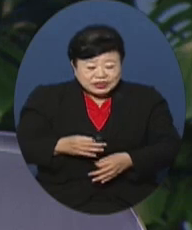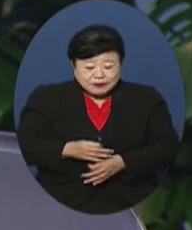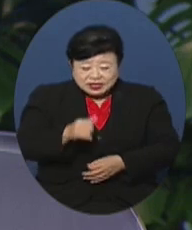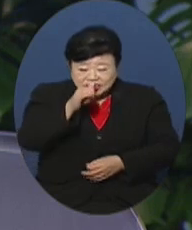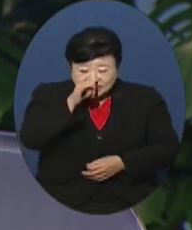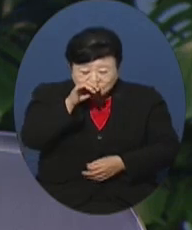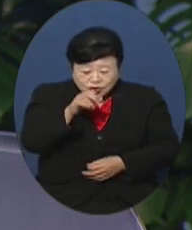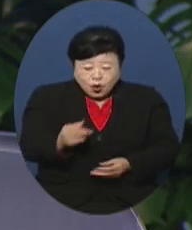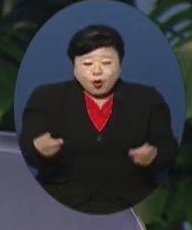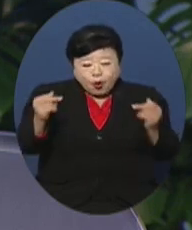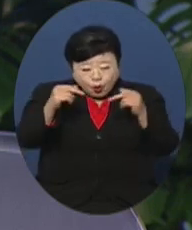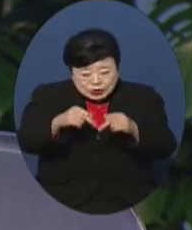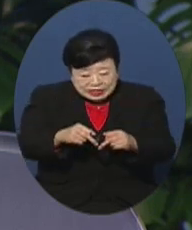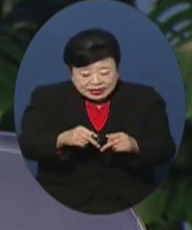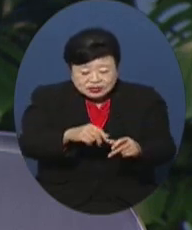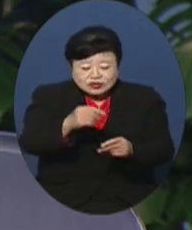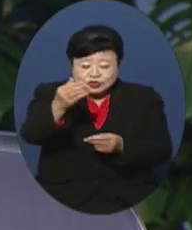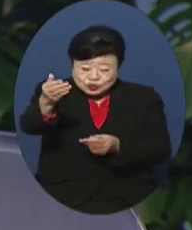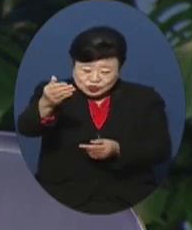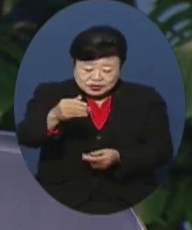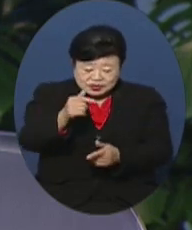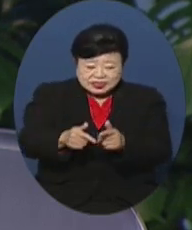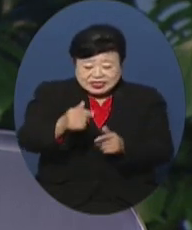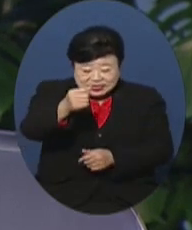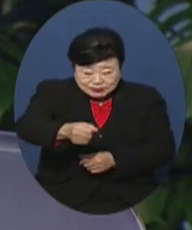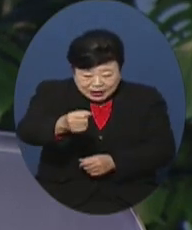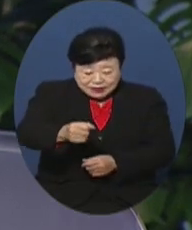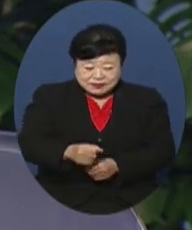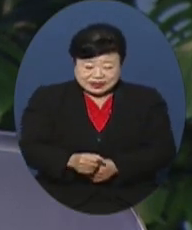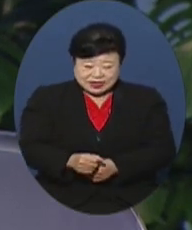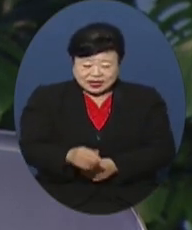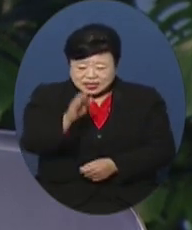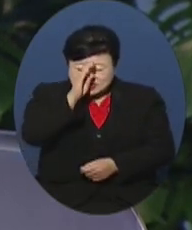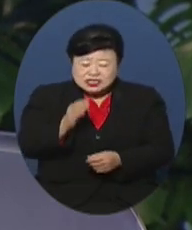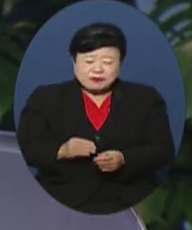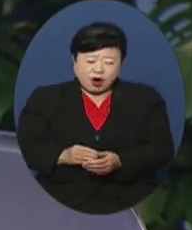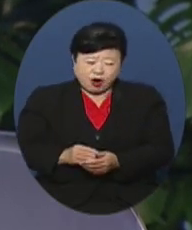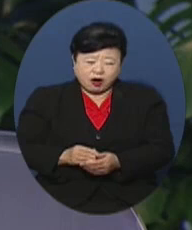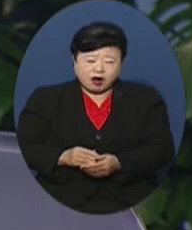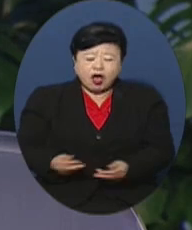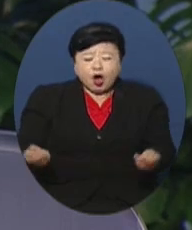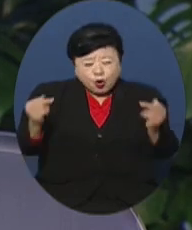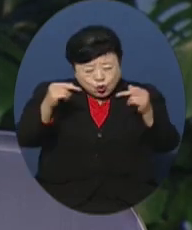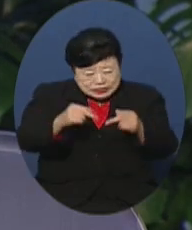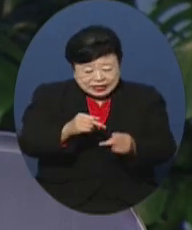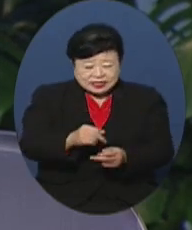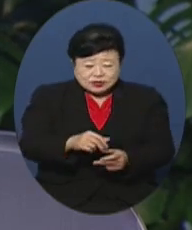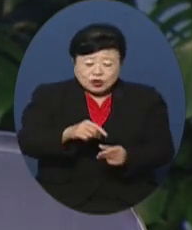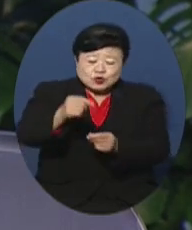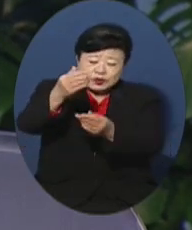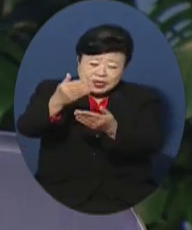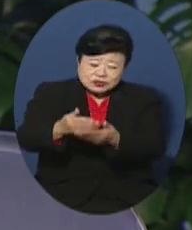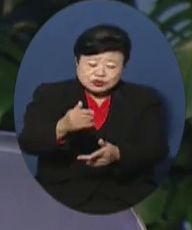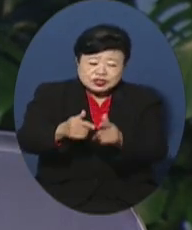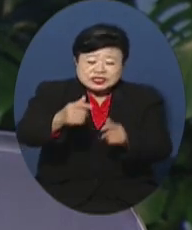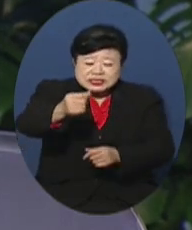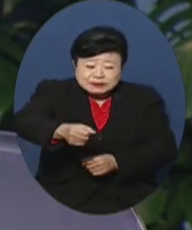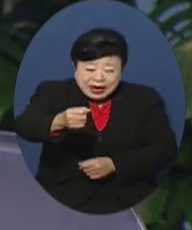있는 골짜기에서 건져주는 지팡이요 질병이라고 하는 골짜기에서 건져주는